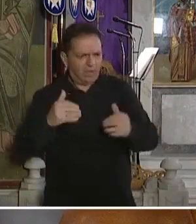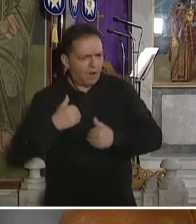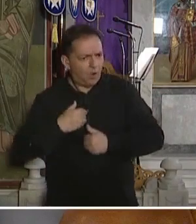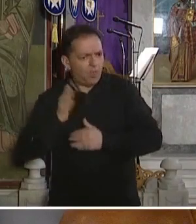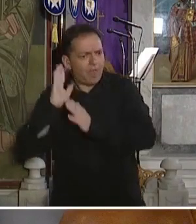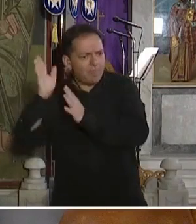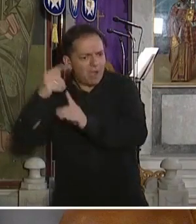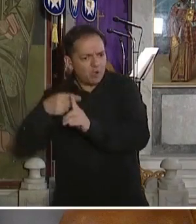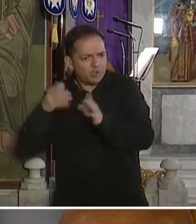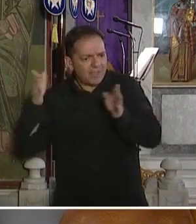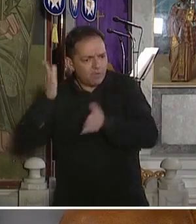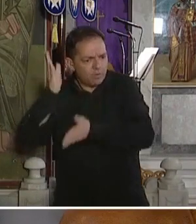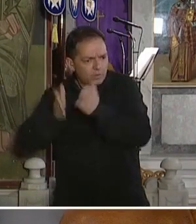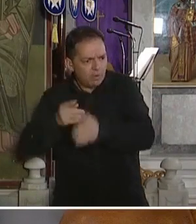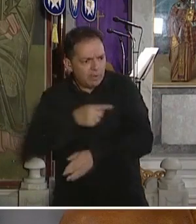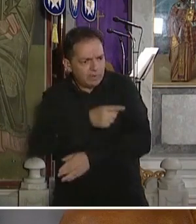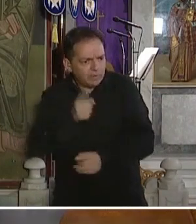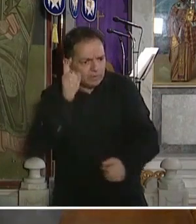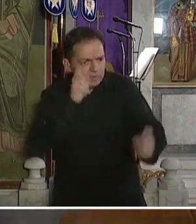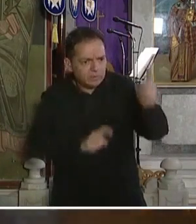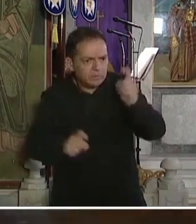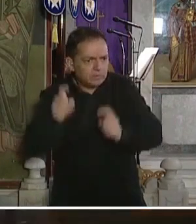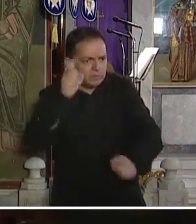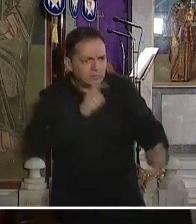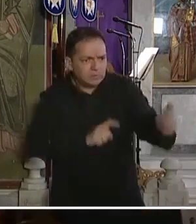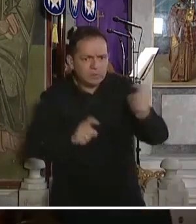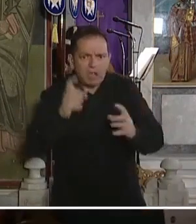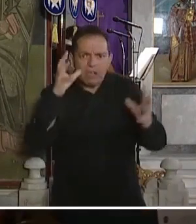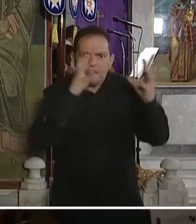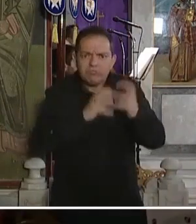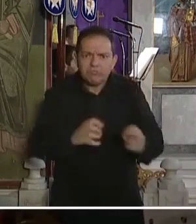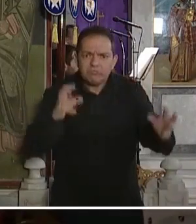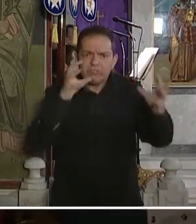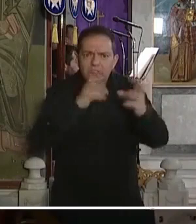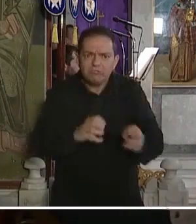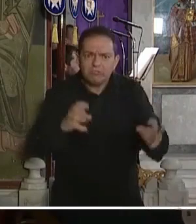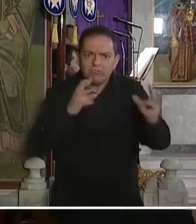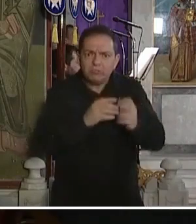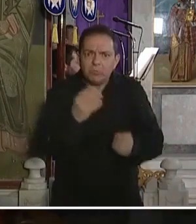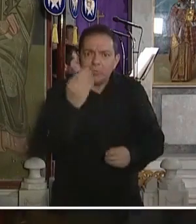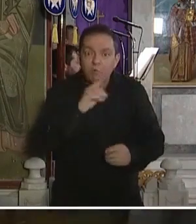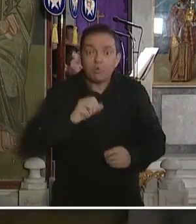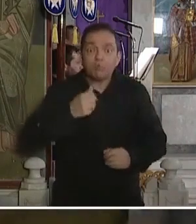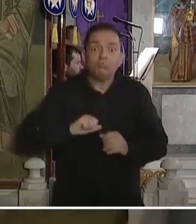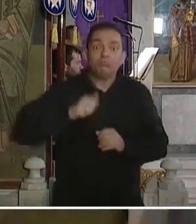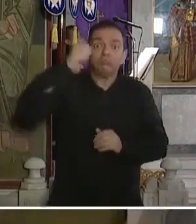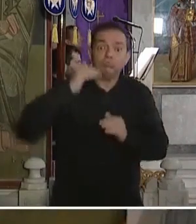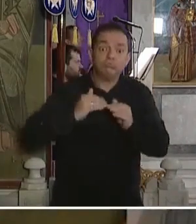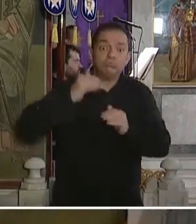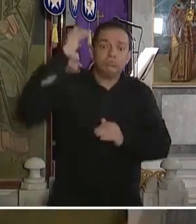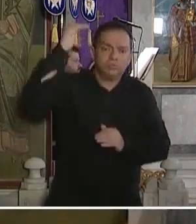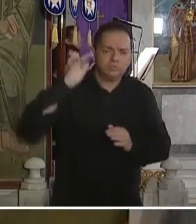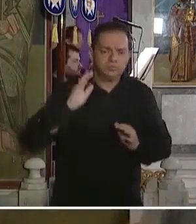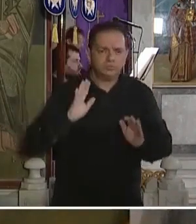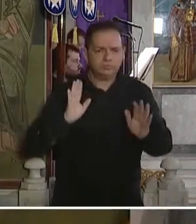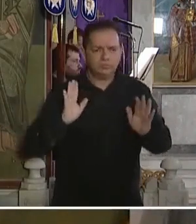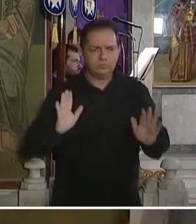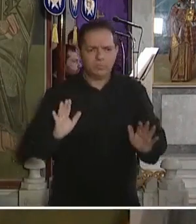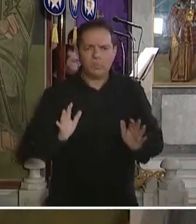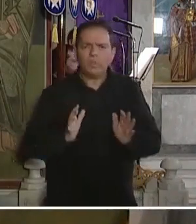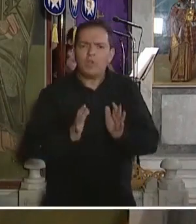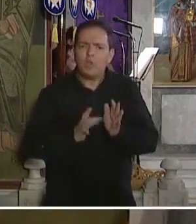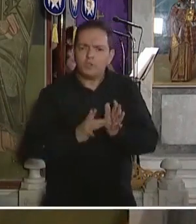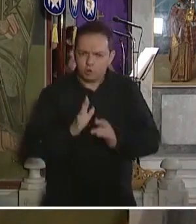στο πάθος. Και αυτοί αρχίσανε να φιλονικούν ποιος θα είναι πρώτος. Και τότε τους δίνει